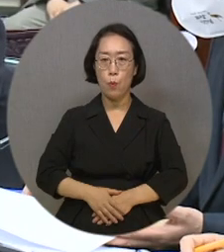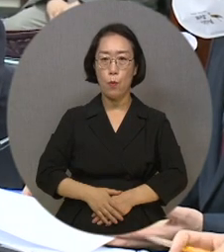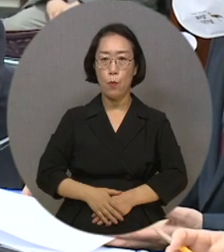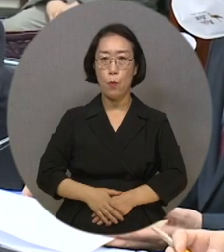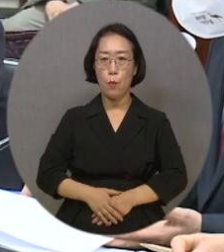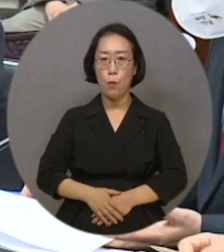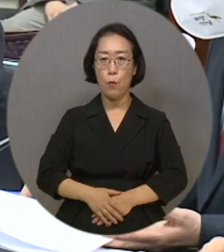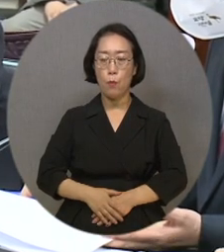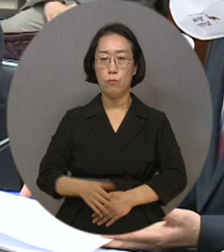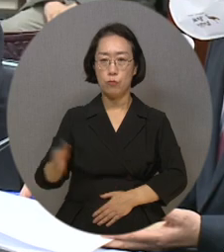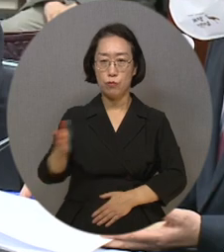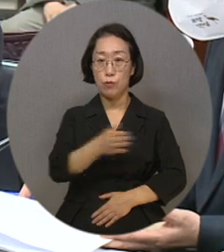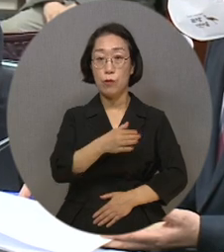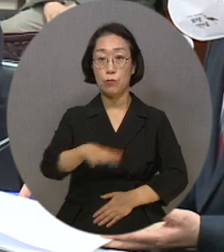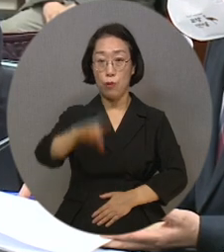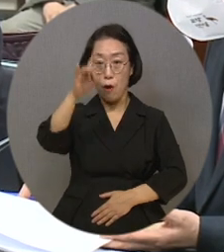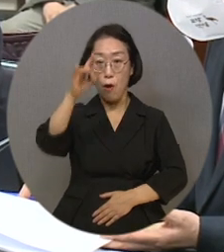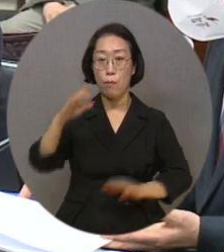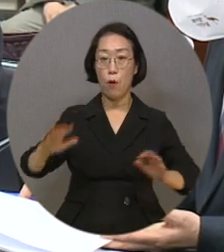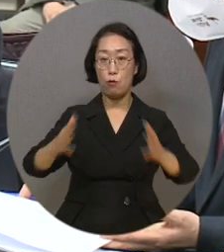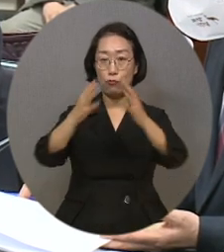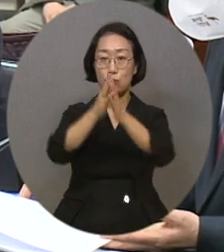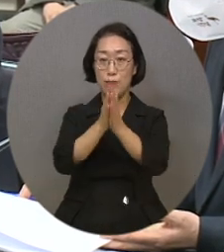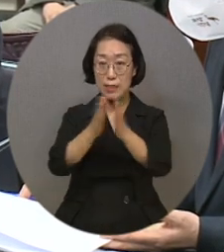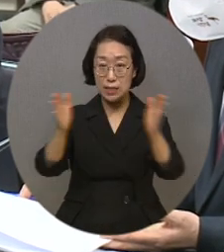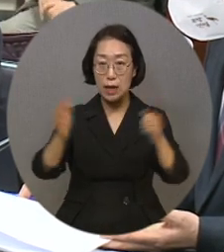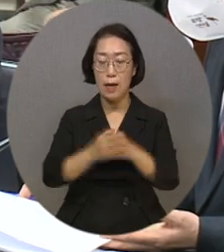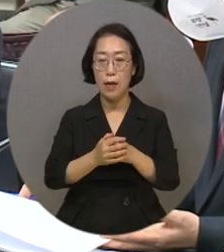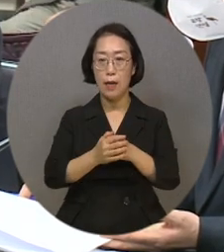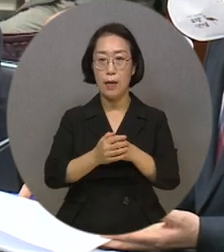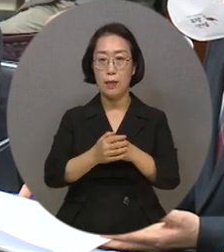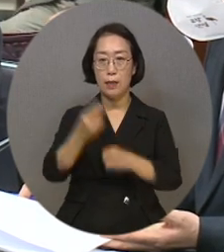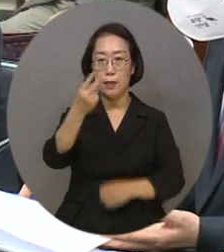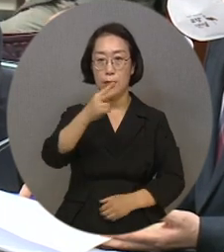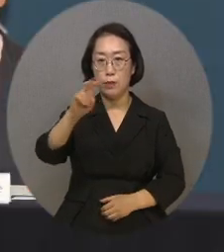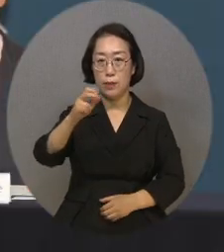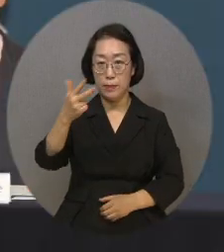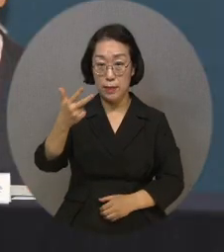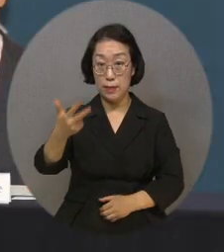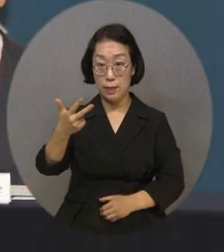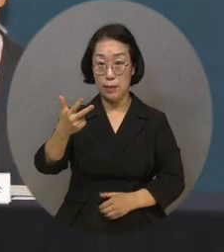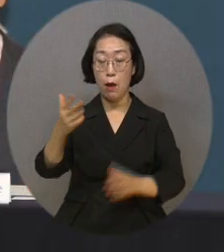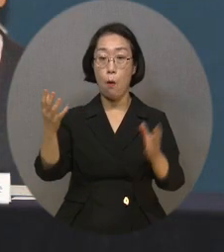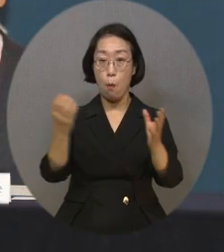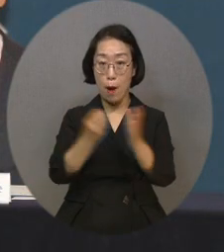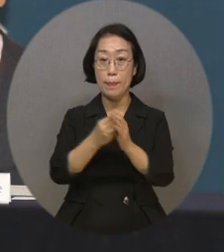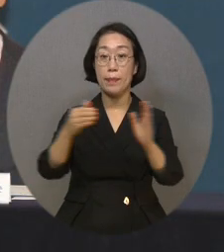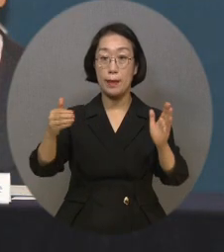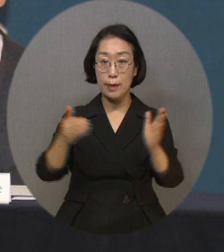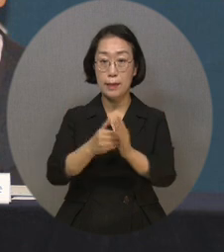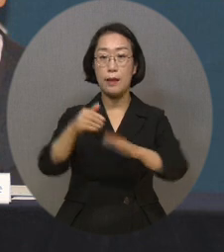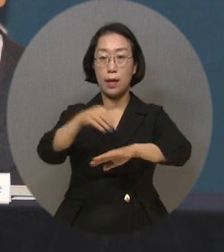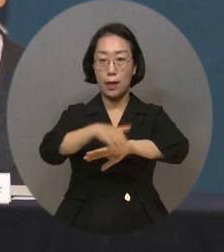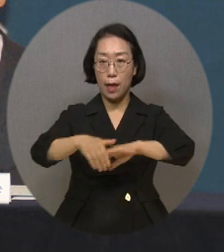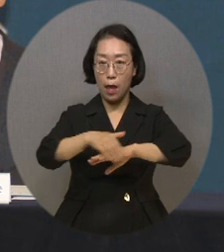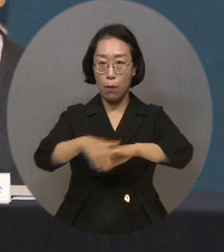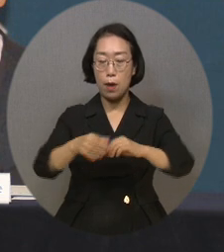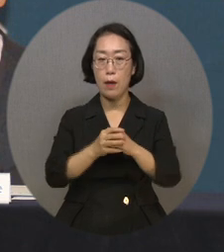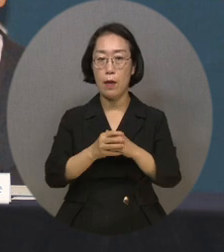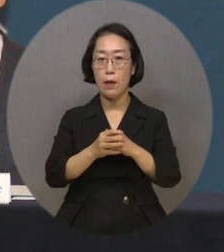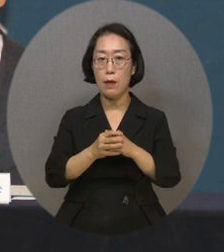이제 저 착공에 들어가서 2027년에 이제 완공을 목표로 해서 거기에 최소한 약 500여 실